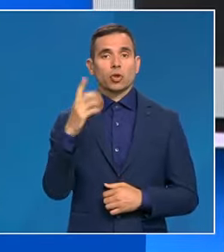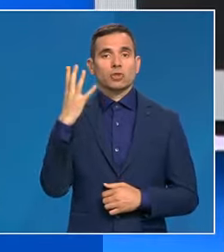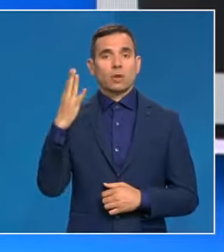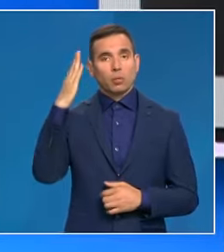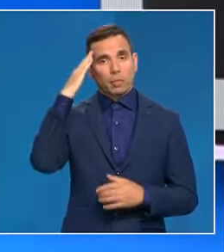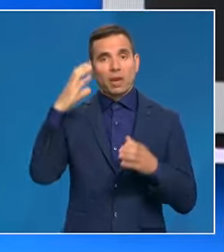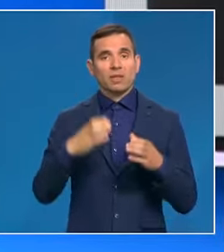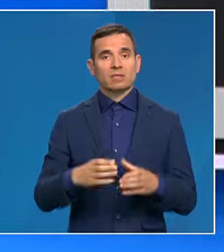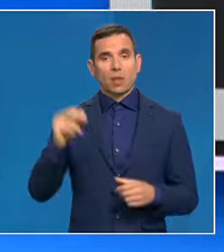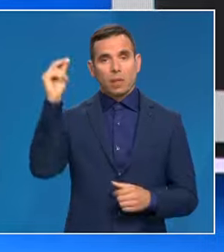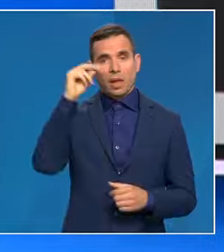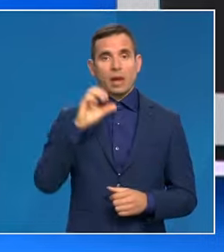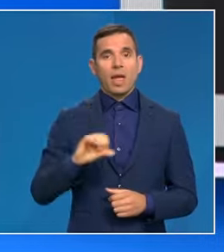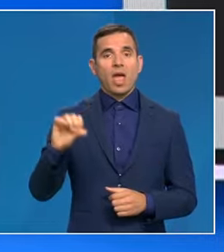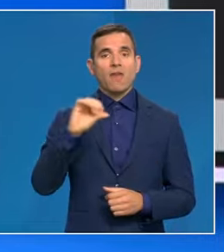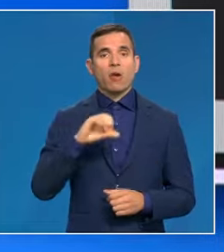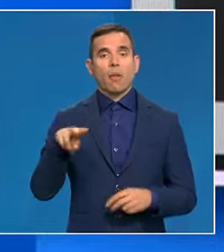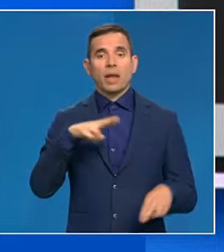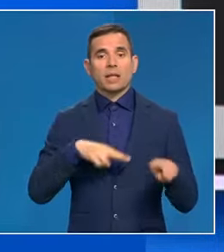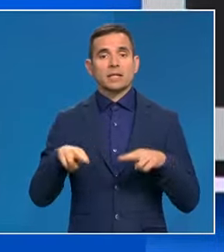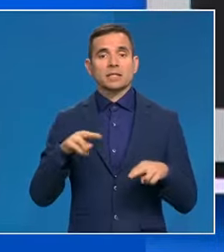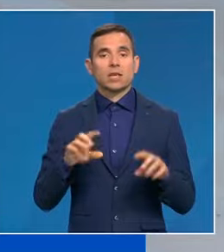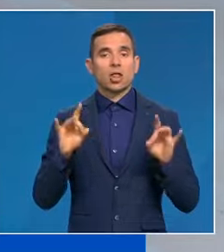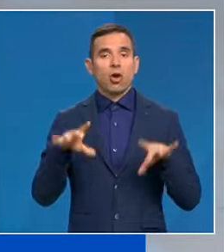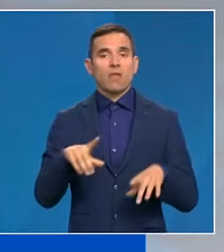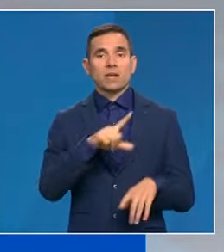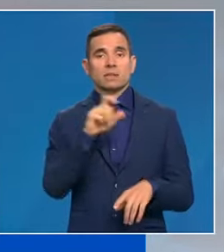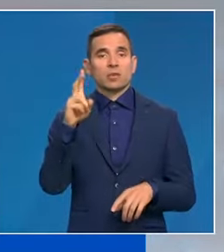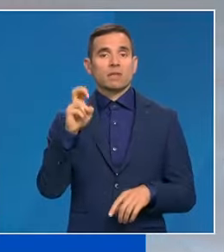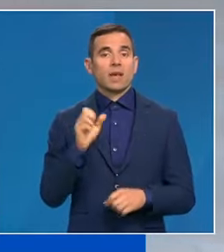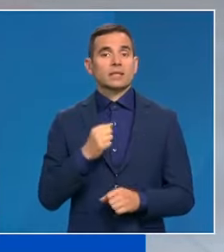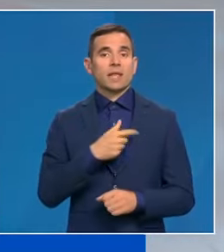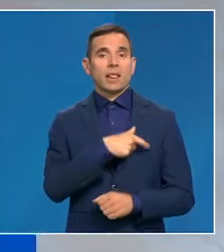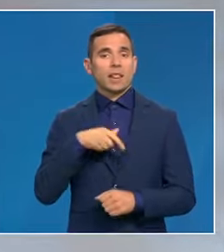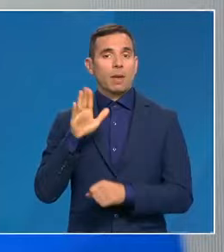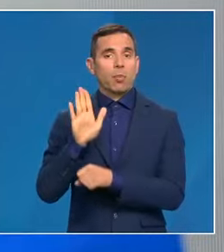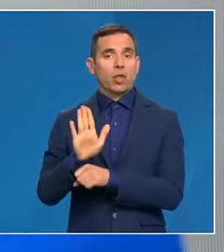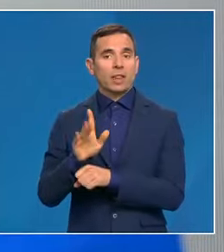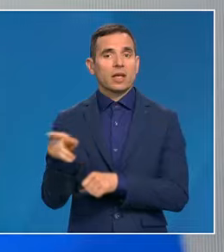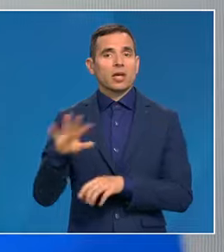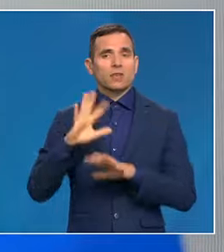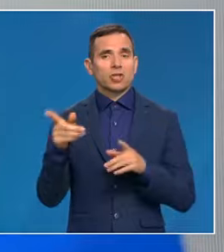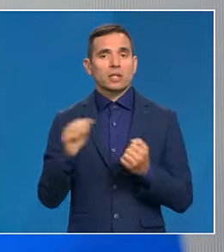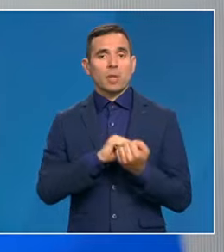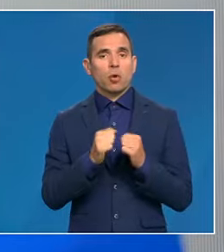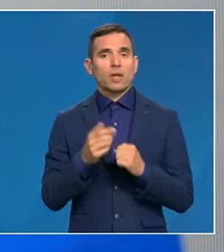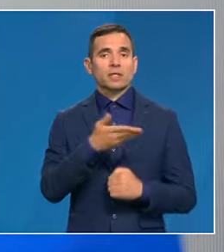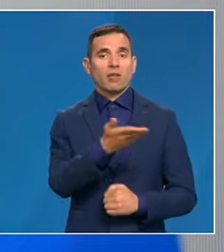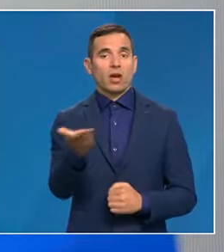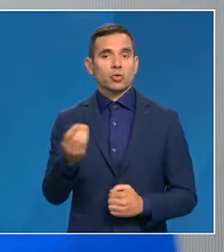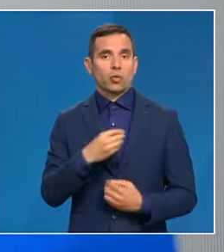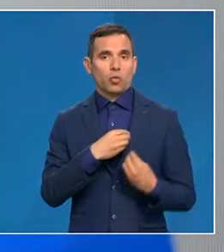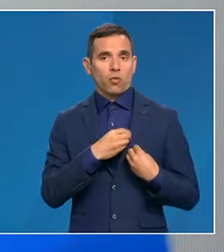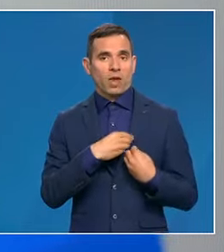на страната. А Европа търси новите 720 депутати. Всички те се борят за вашето доверие, защото